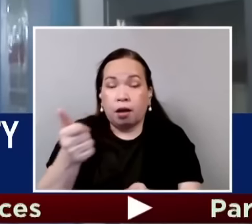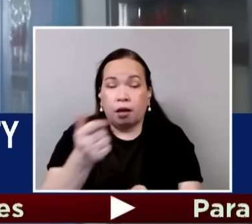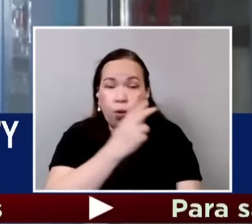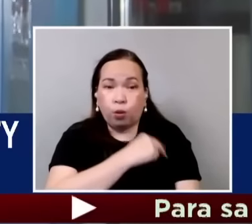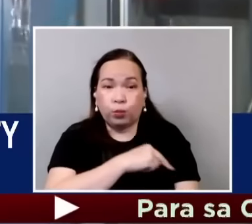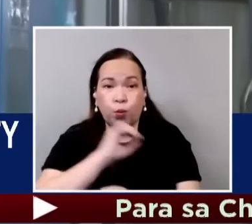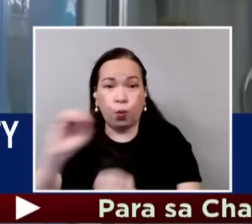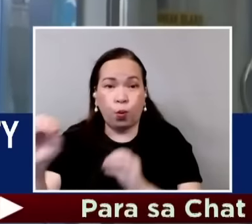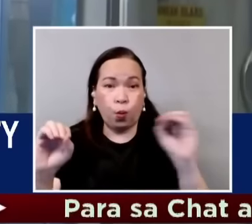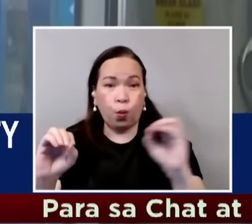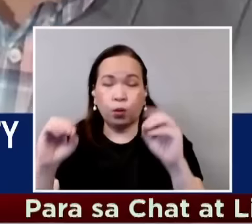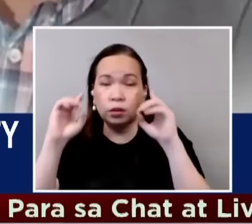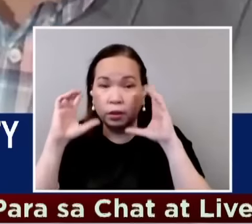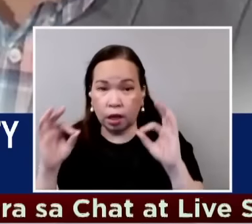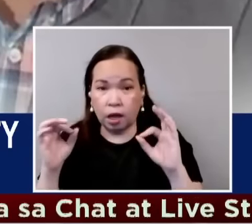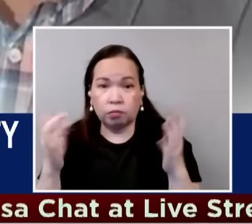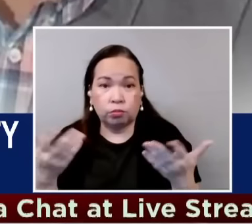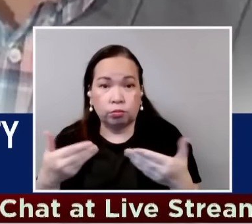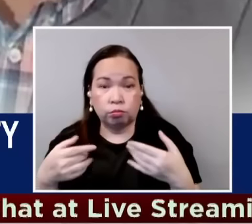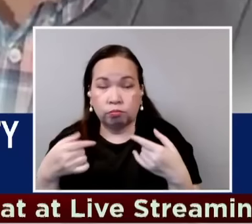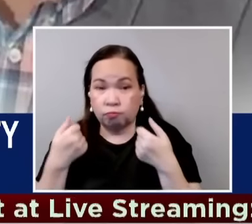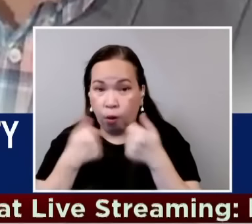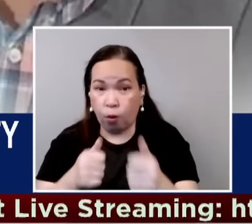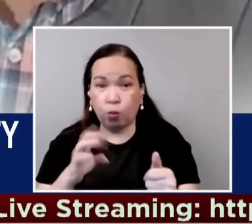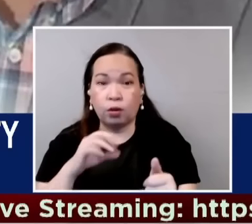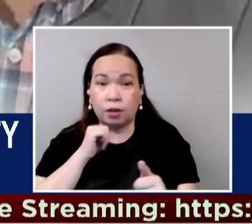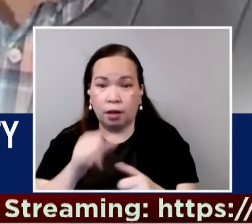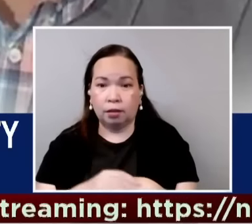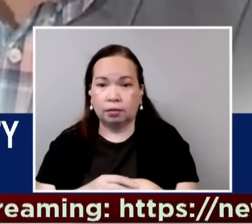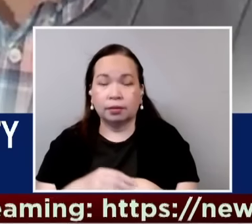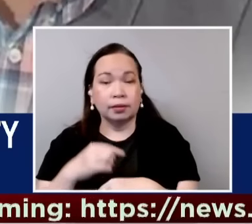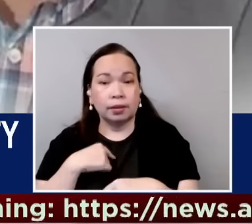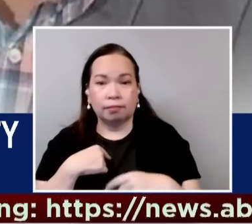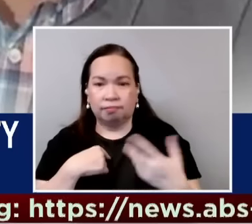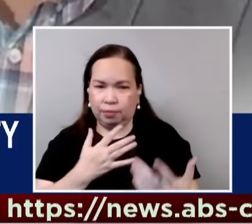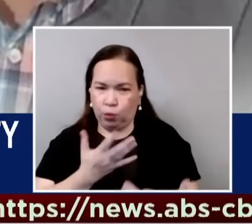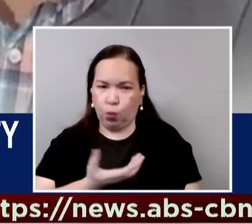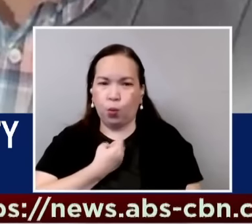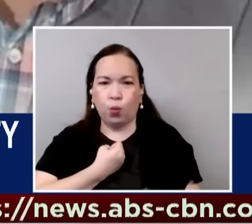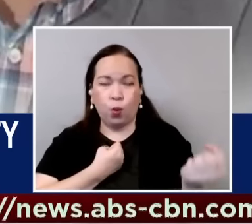kung ipagpapatuloy ito. This is our own responsibility now. If you are